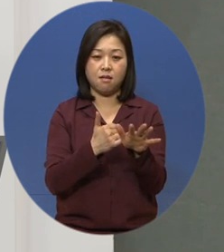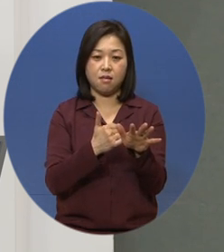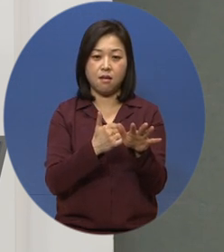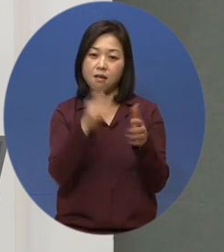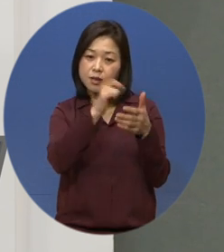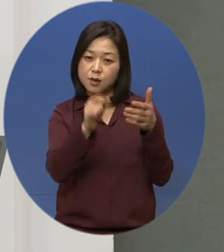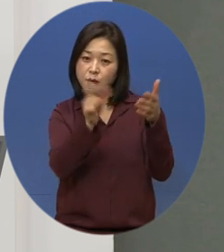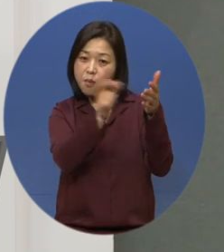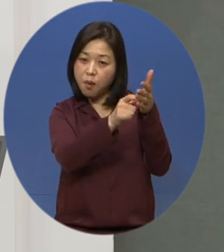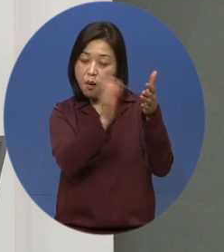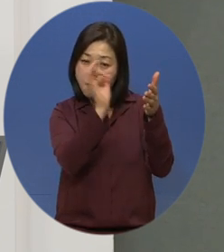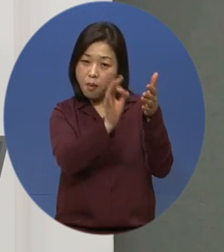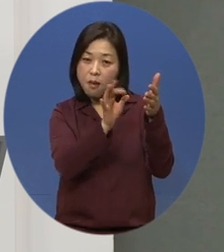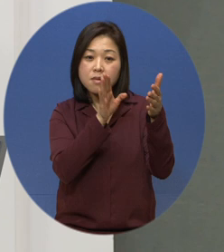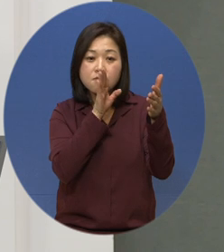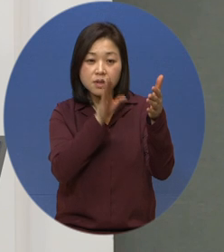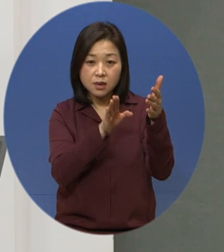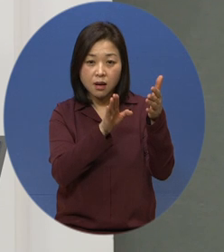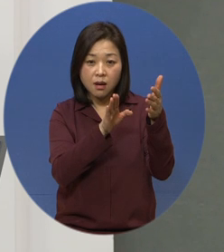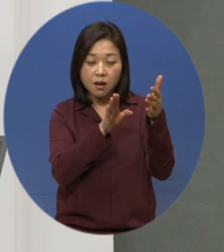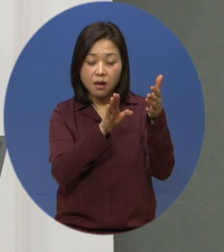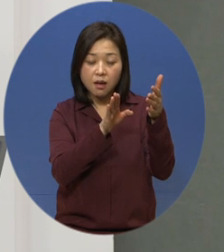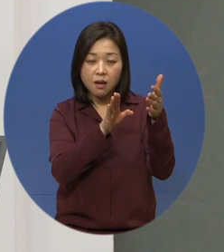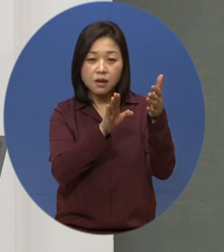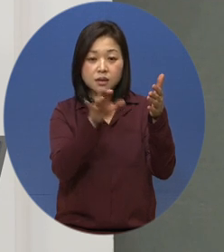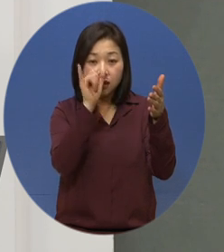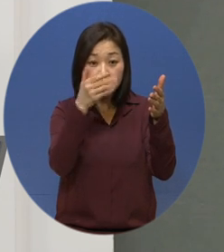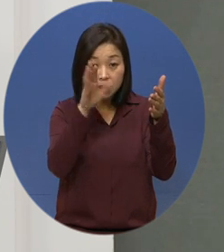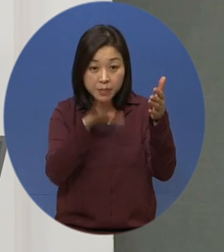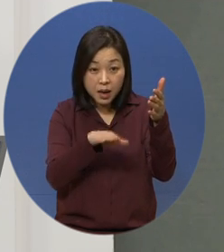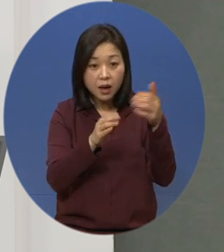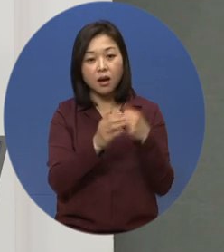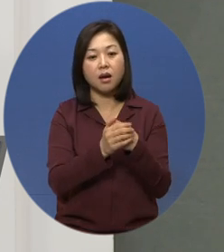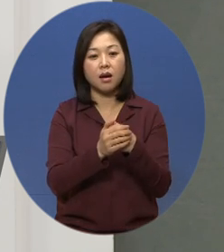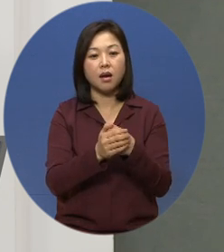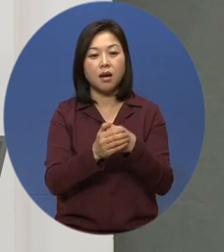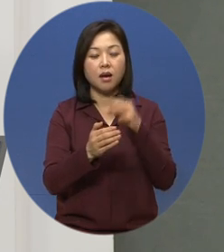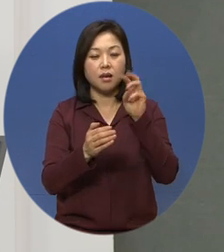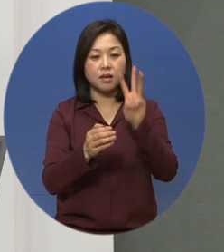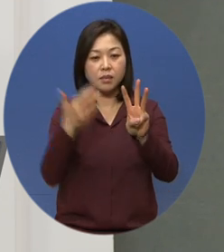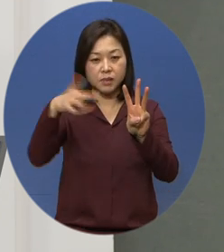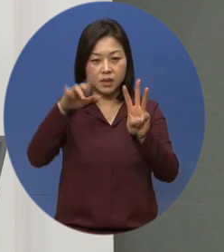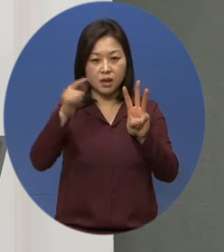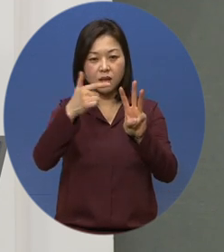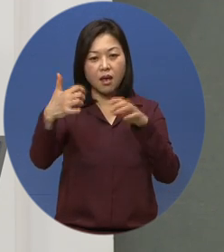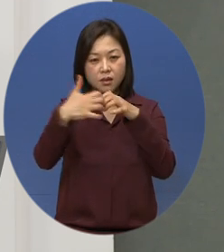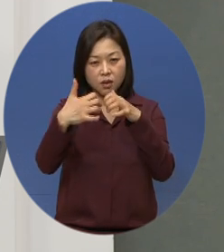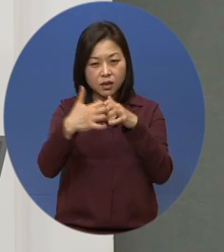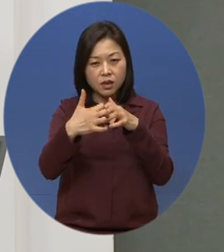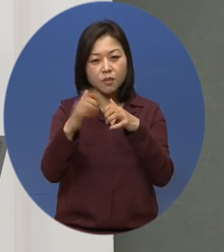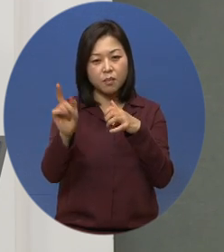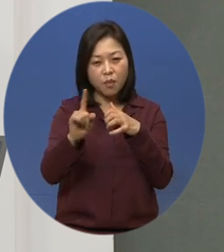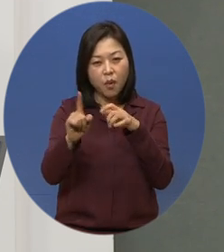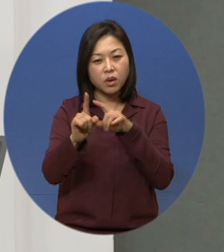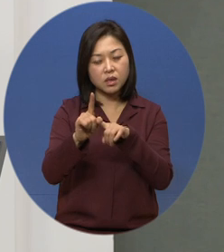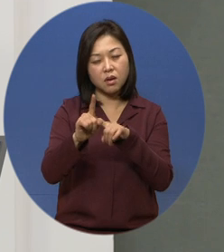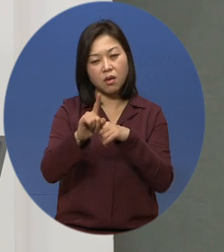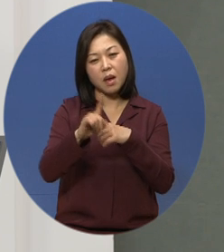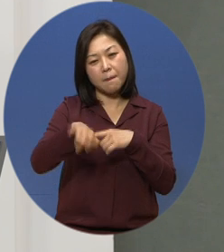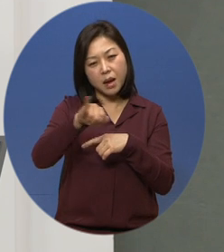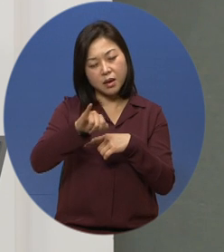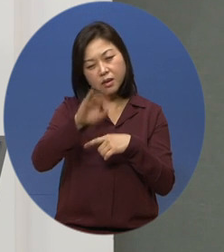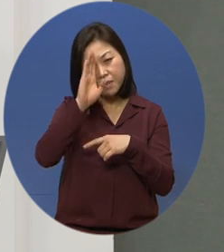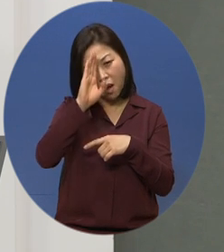은 3차 대전이 바로 이런 역병과 싸우는 전쟁이 아닌가 이런 예언들이